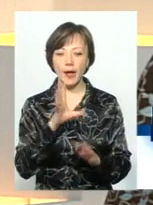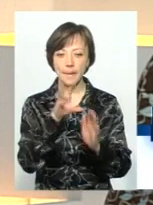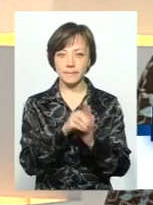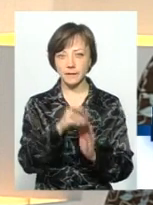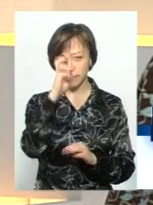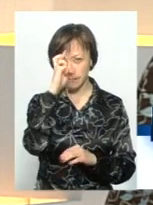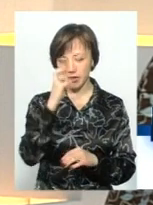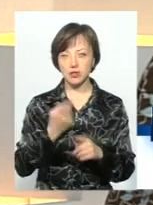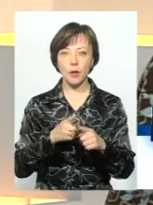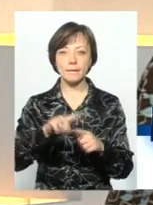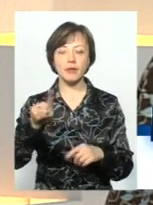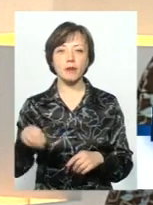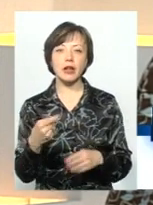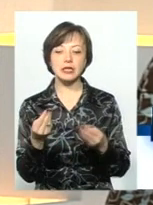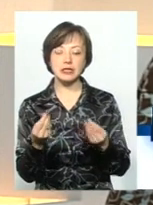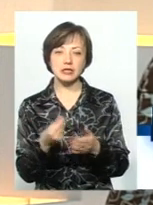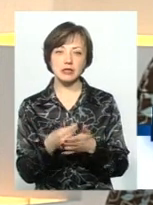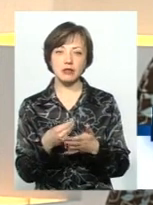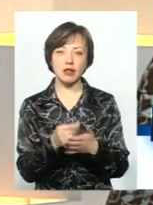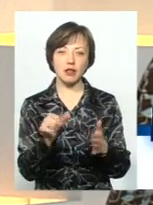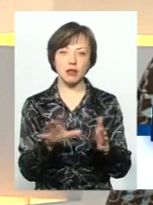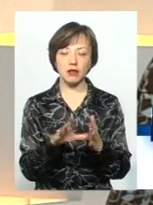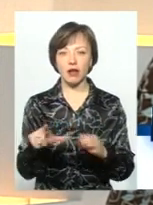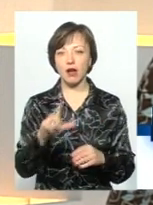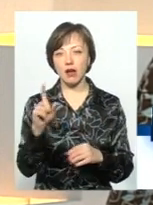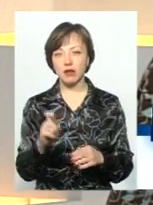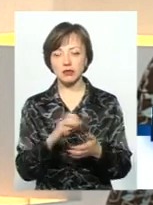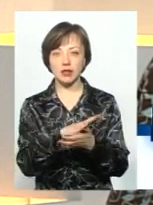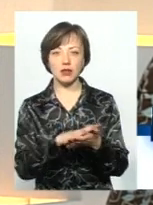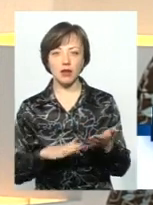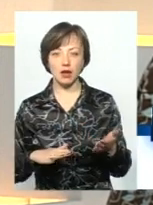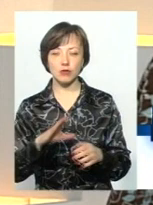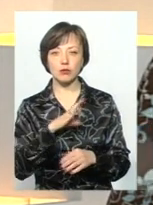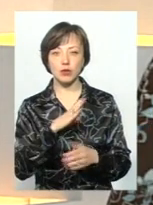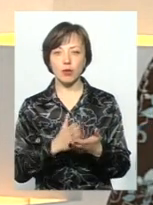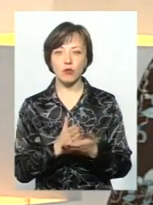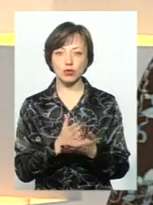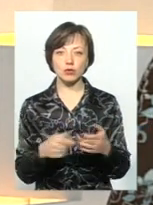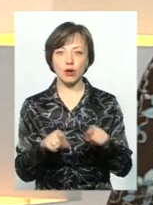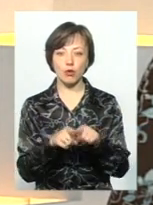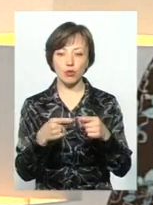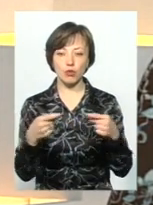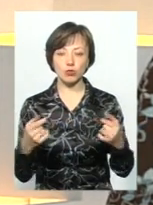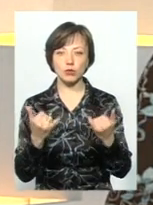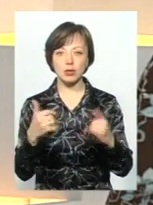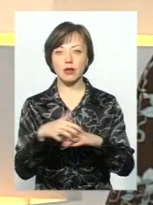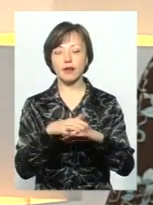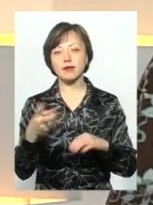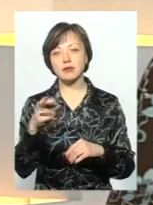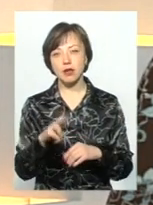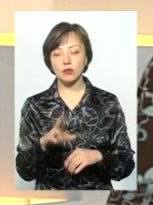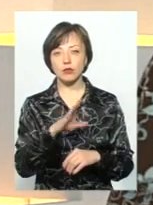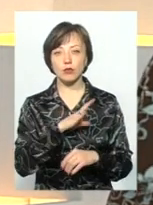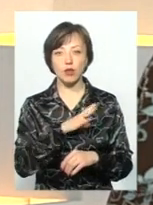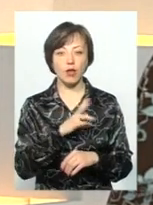Вимагало того, щоб ціна на енергоносії, на газ і так далі, на послуги такого роду для населення, щоб вона